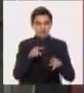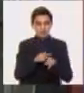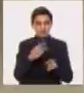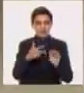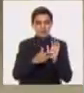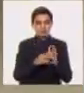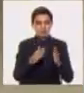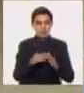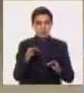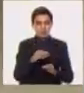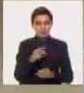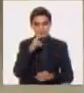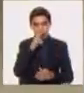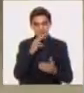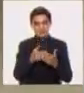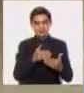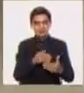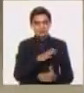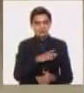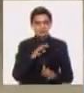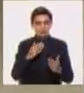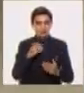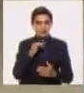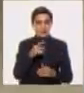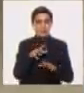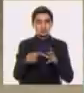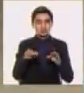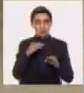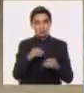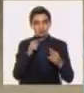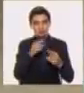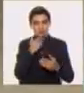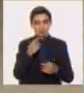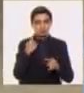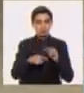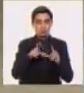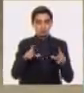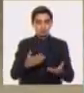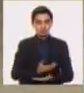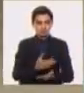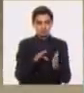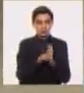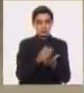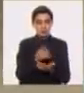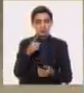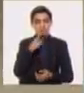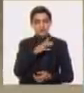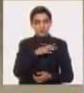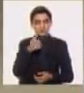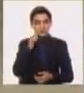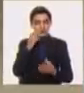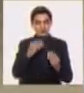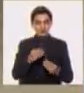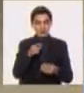бұдан 2 ай бұрын болыпты. Қазір мұнда ол массажға ешқандай қатысы жоқ, өзге адамдар тұрады екен. Олардың айтуынша, кеше